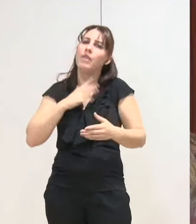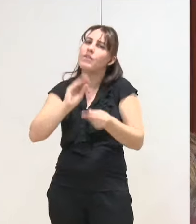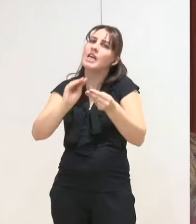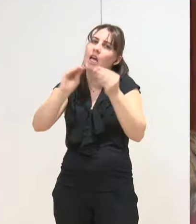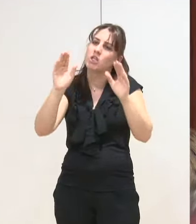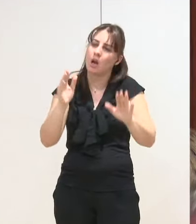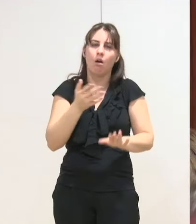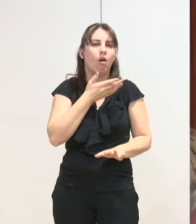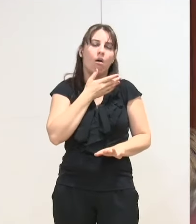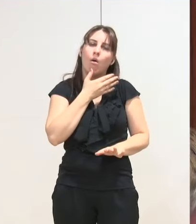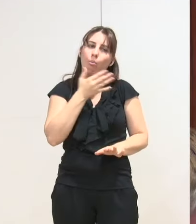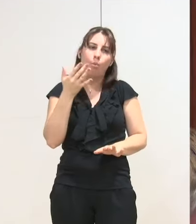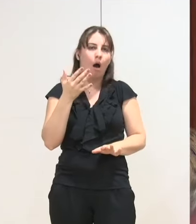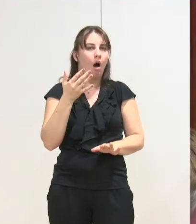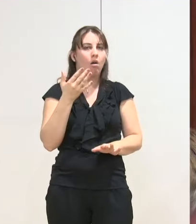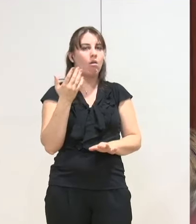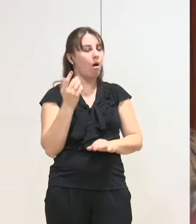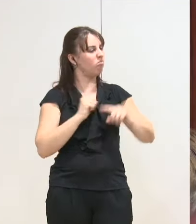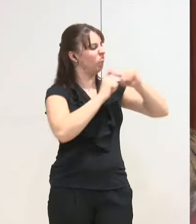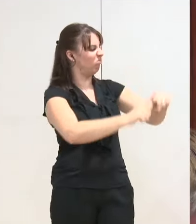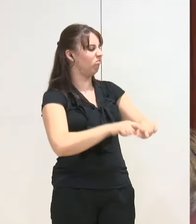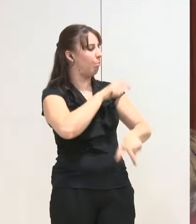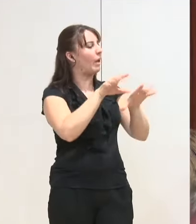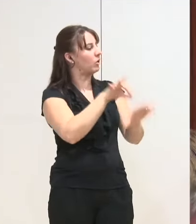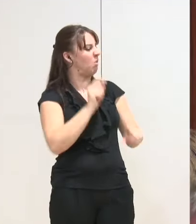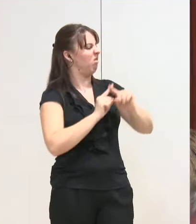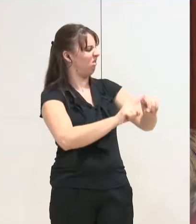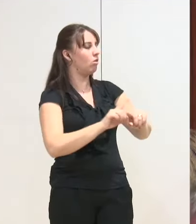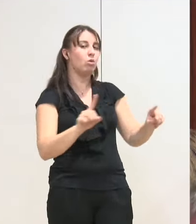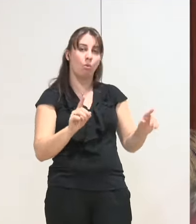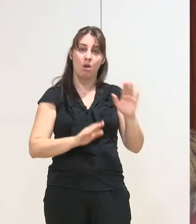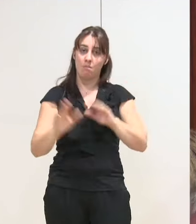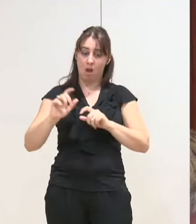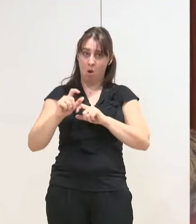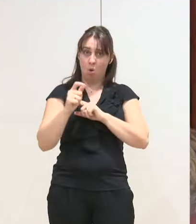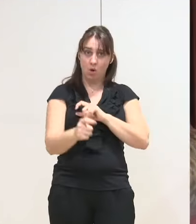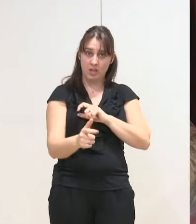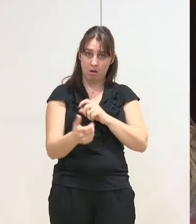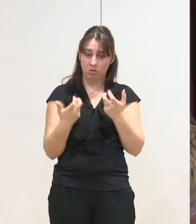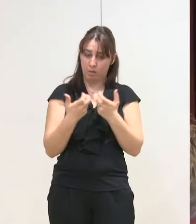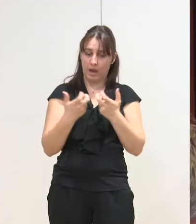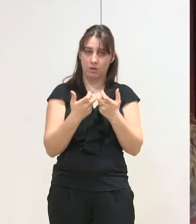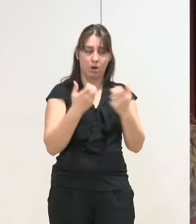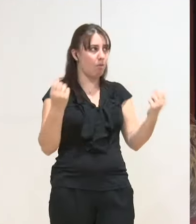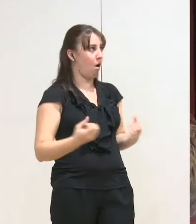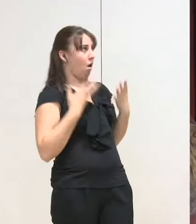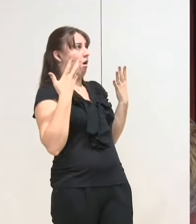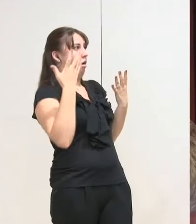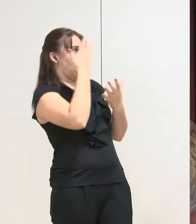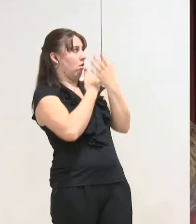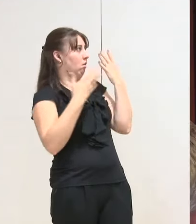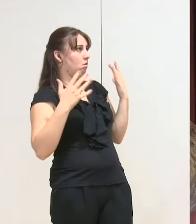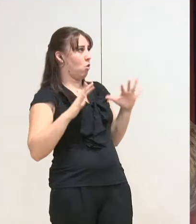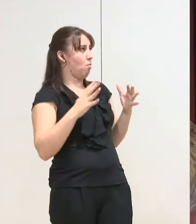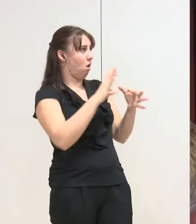ferai jamais ce genre de procès à des élus locaux mais surtout parce qu'une des conséquences de ce manque- là et qu'elle